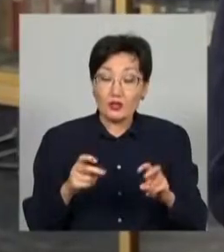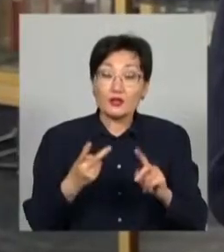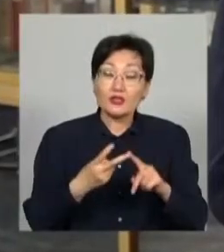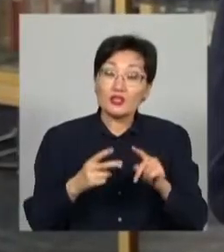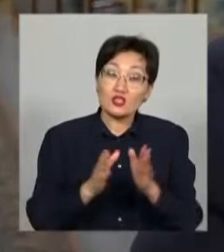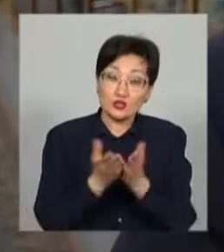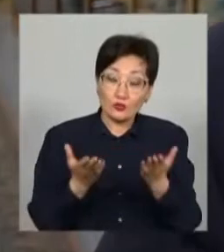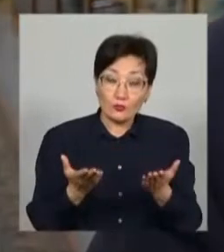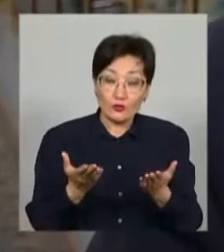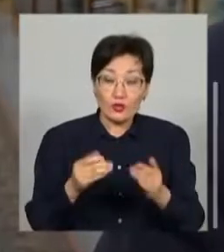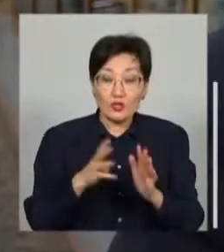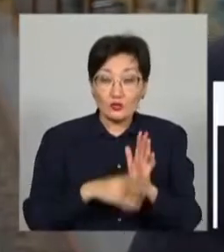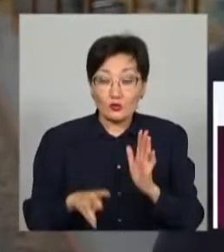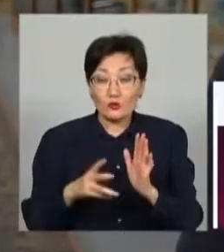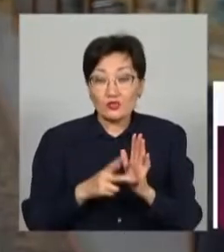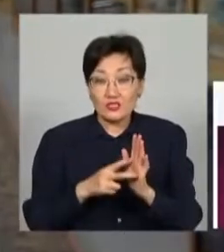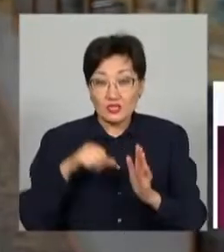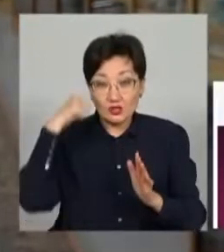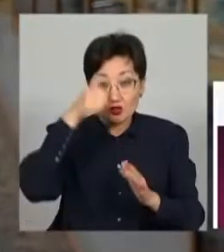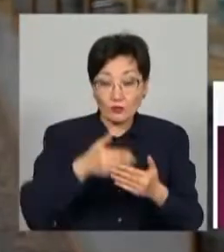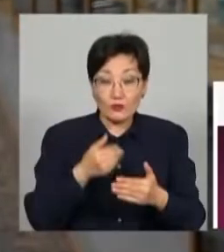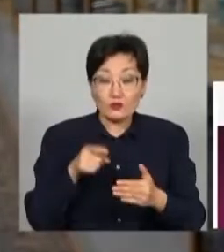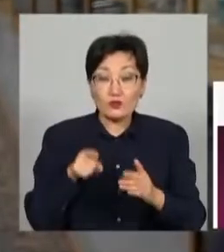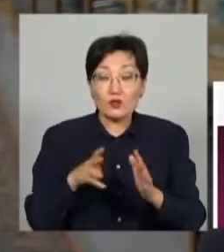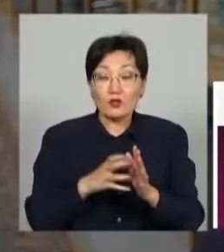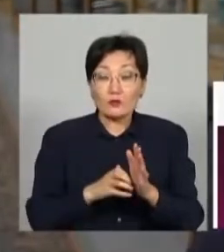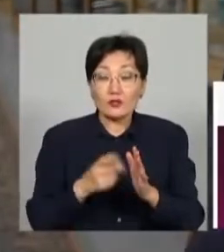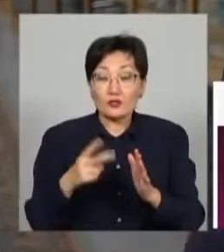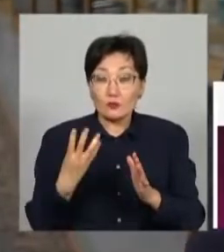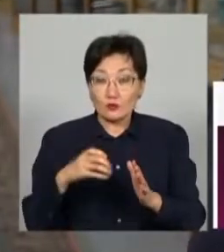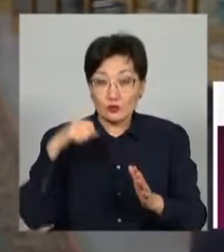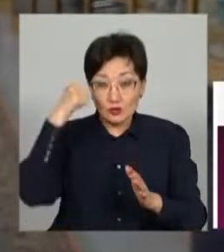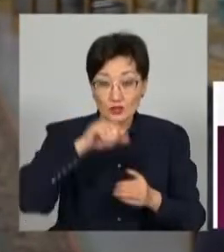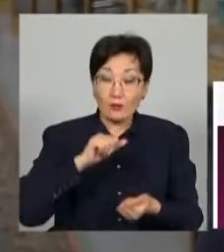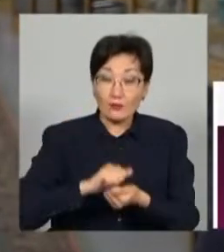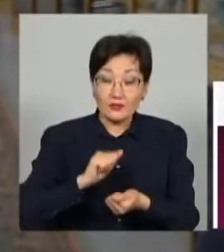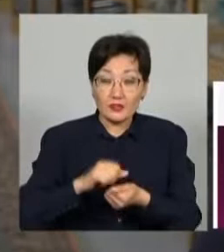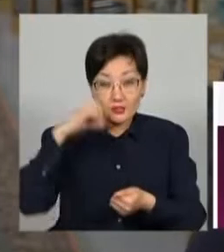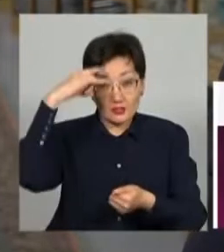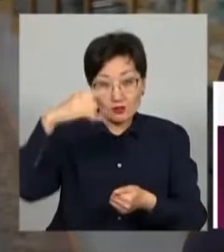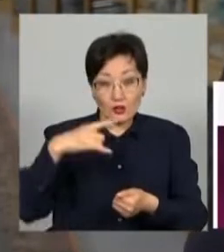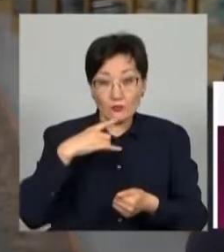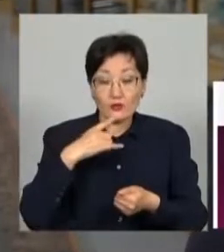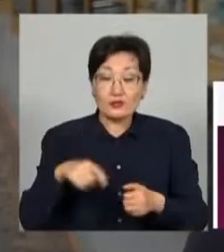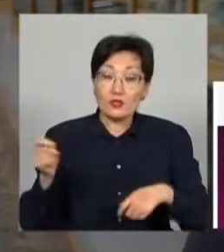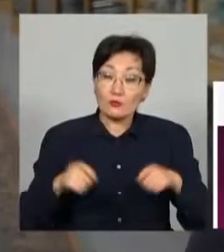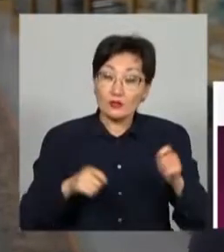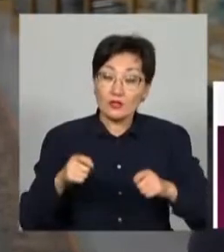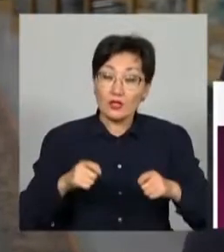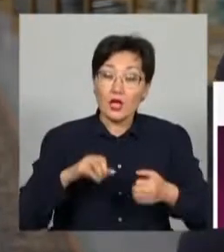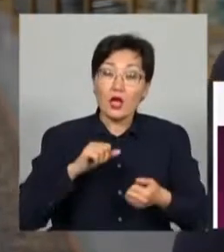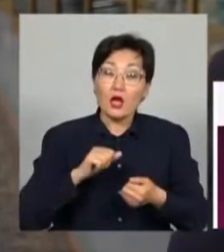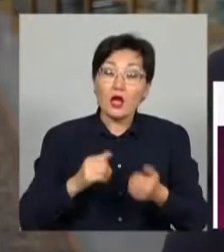кітап бұдан 98 жыл бұрын 1924 жылы жарық көрген Қазақ білімпаздар съезін қайта басып